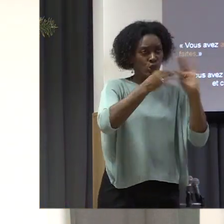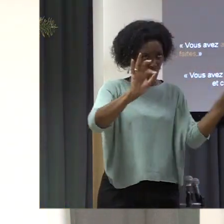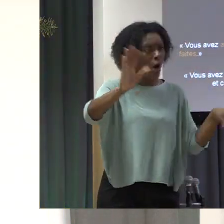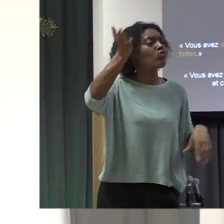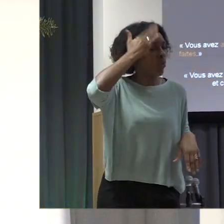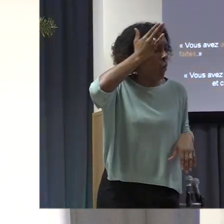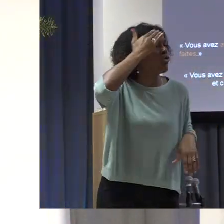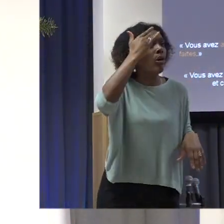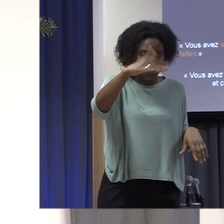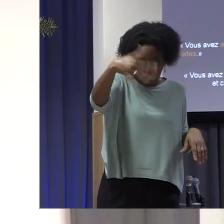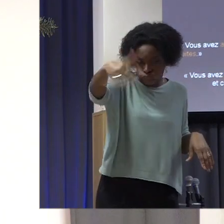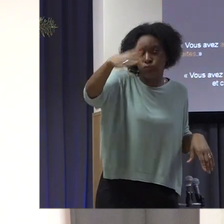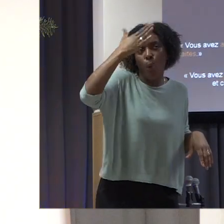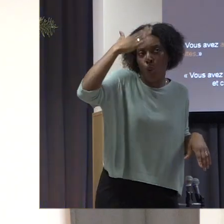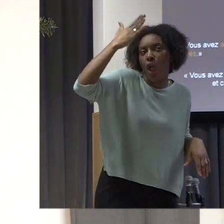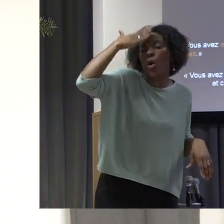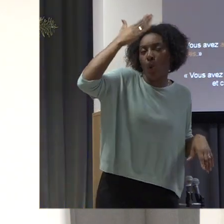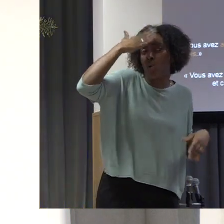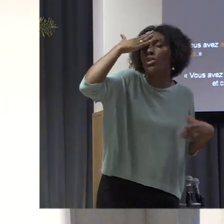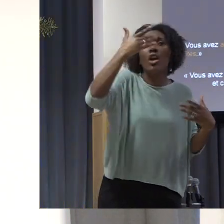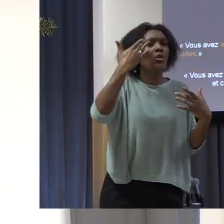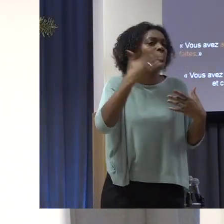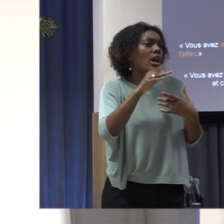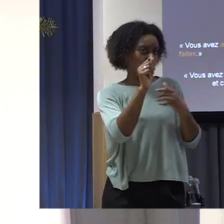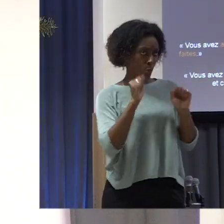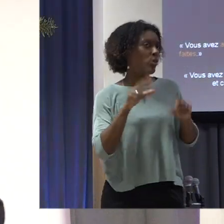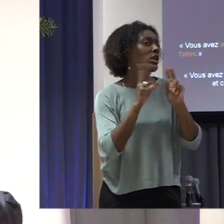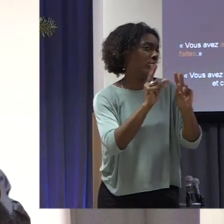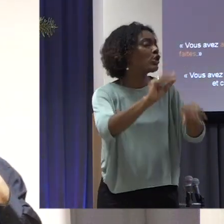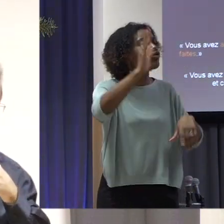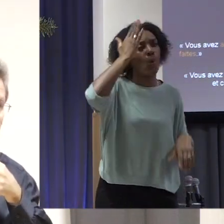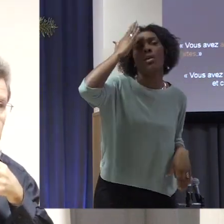tel épître, savoir pourquoi ceci est arrivé, pourquoi cela.